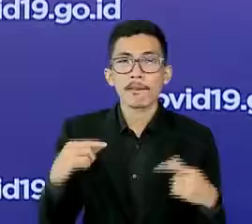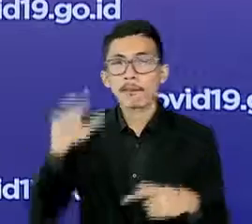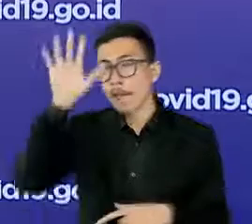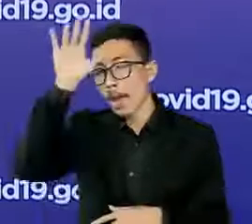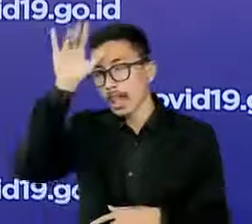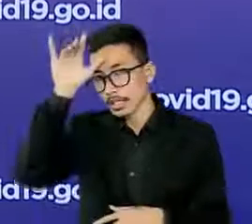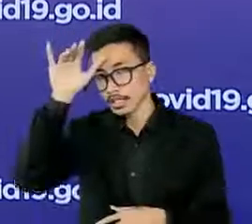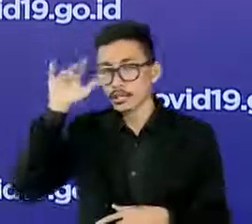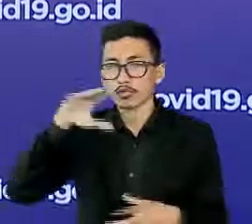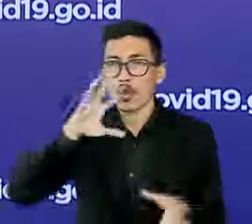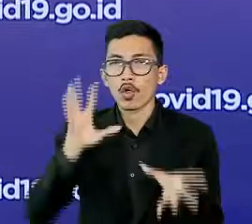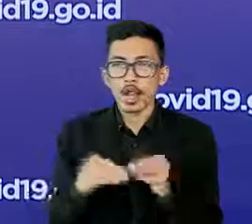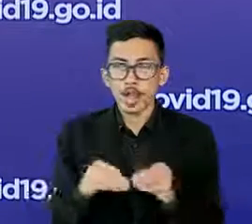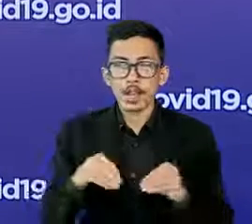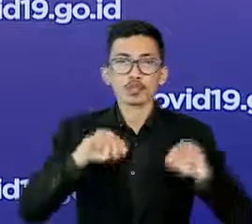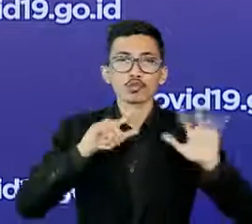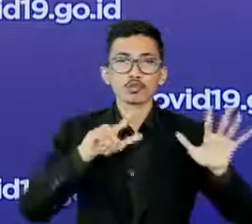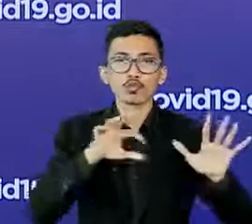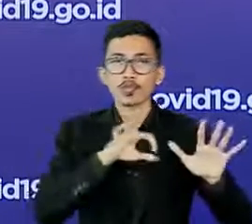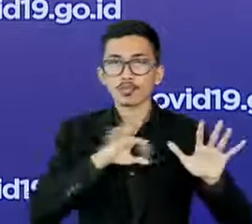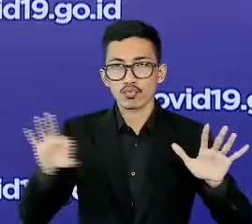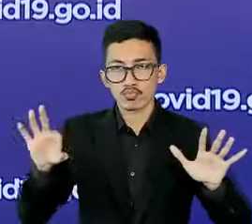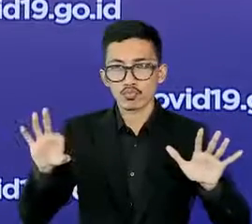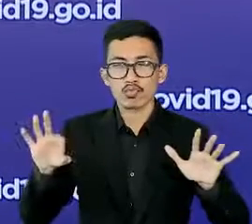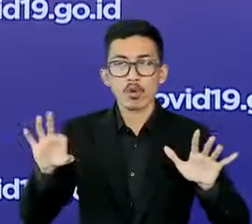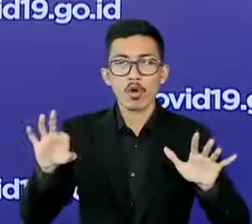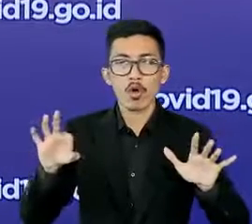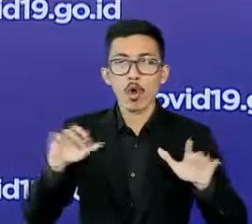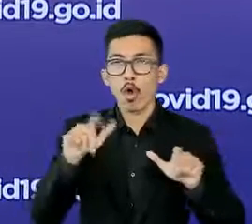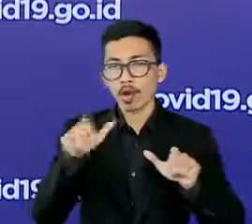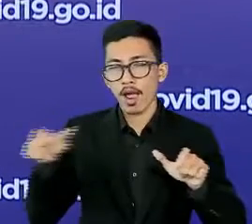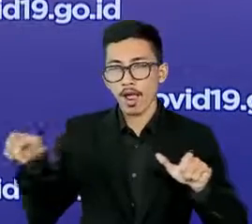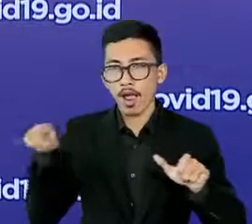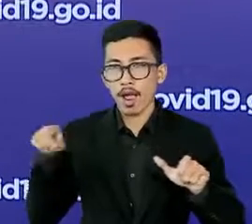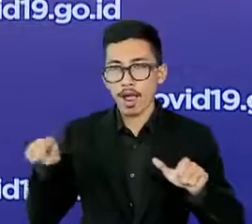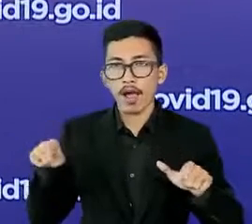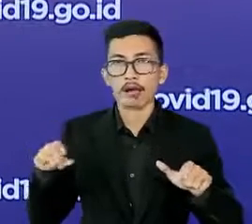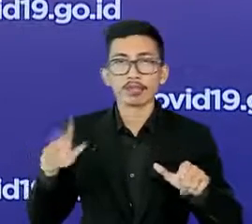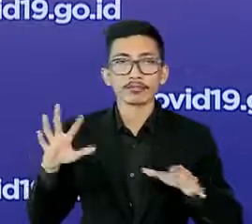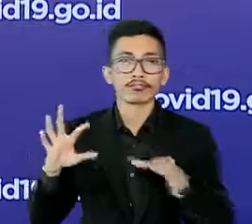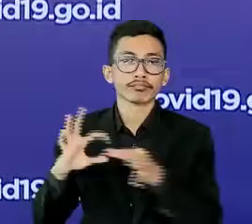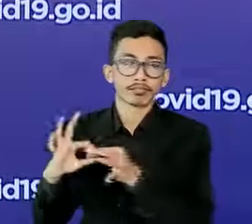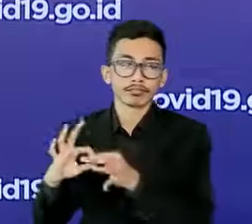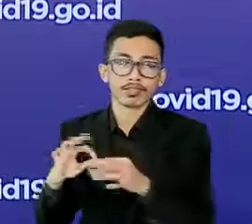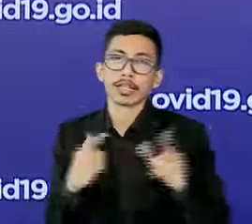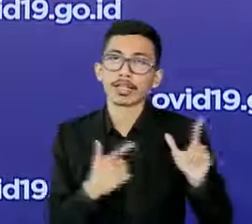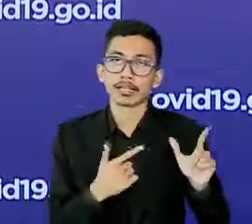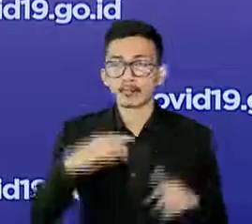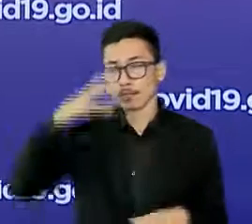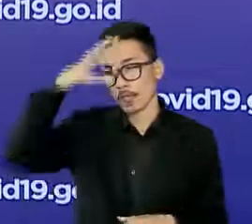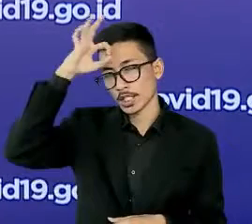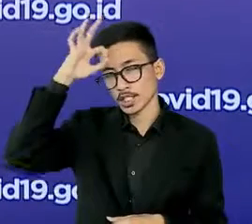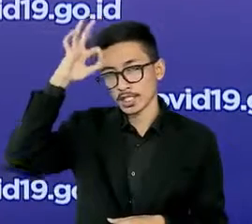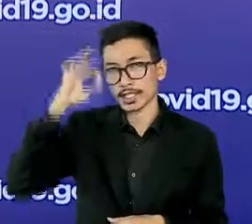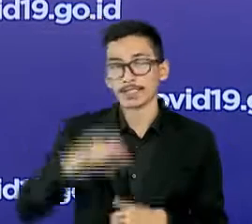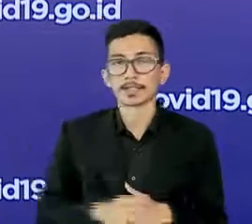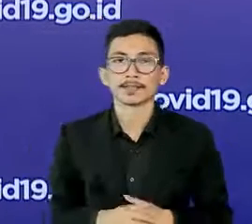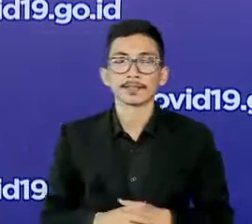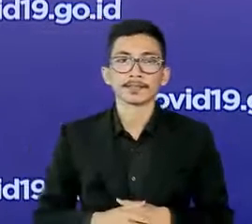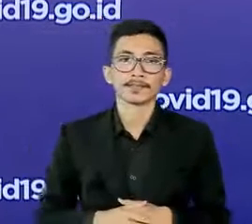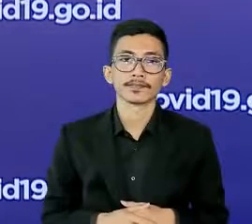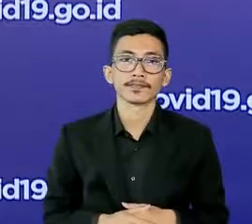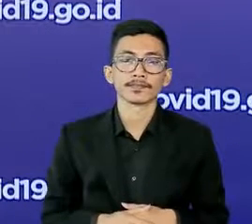7000 orang yang kita nanti perbantukan kepada Panglima TNI secara operasionalnya Kemudian untuk